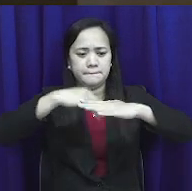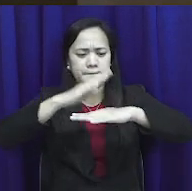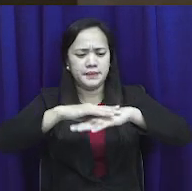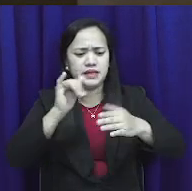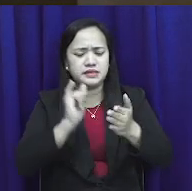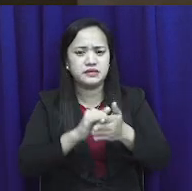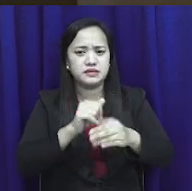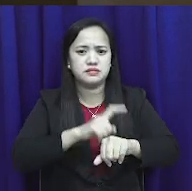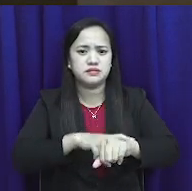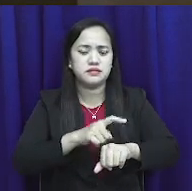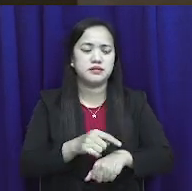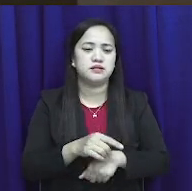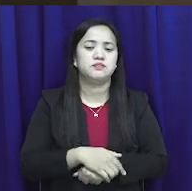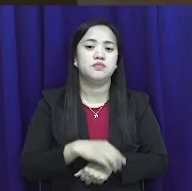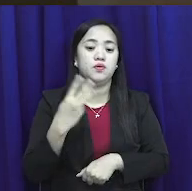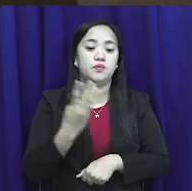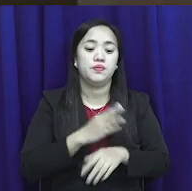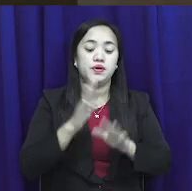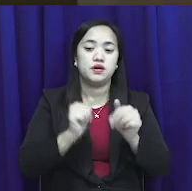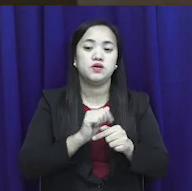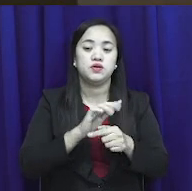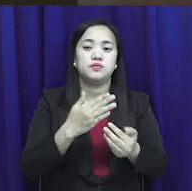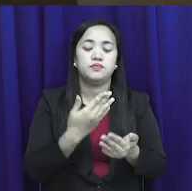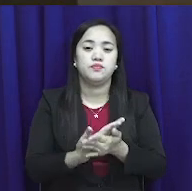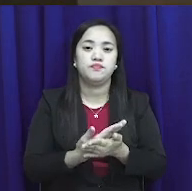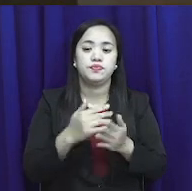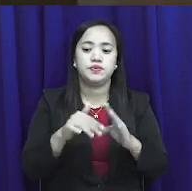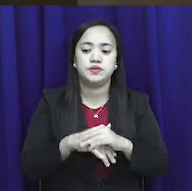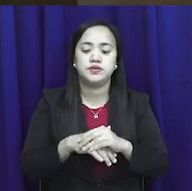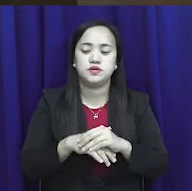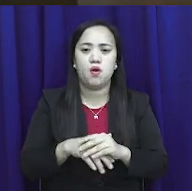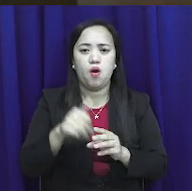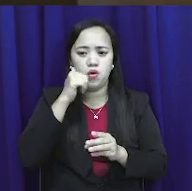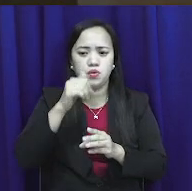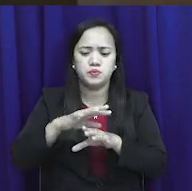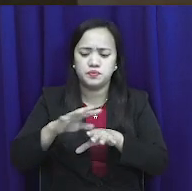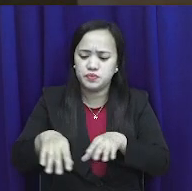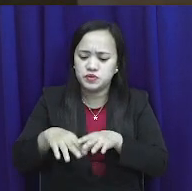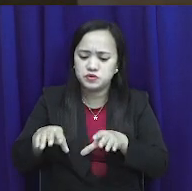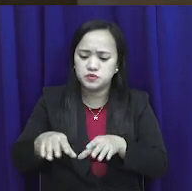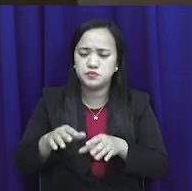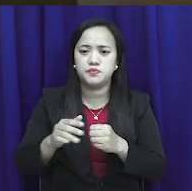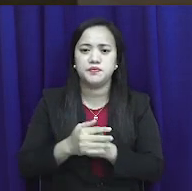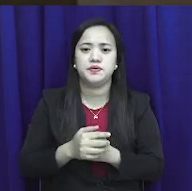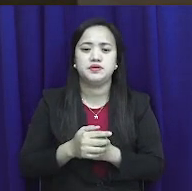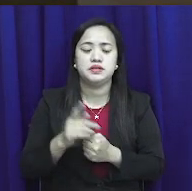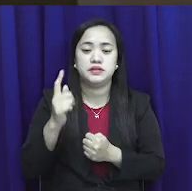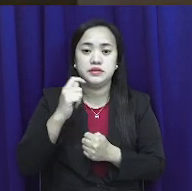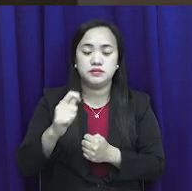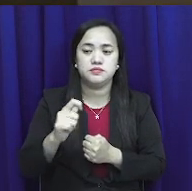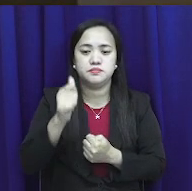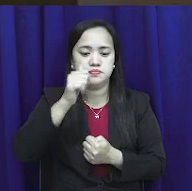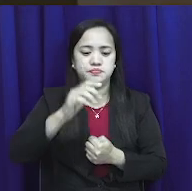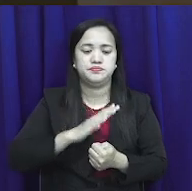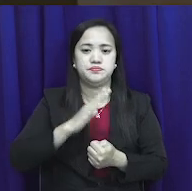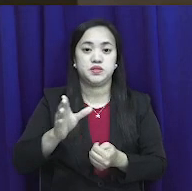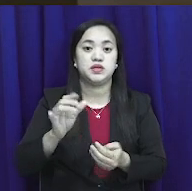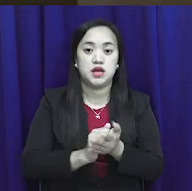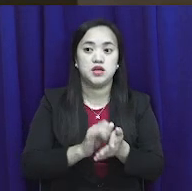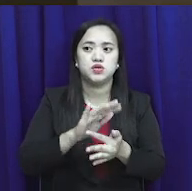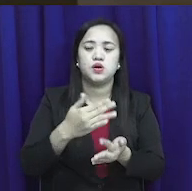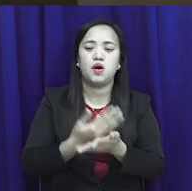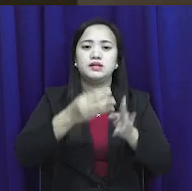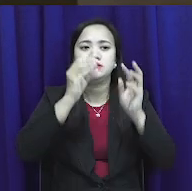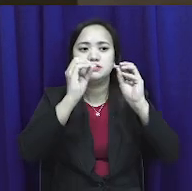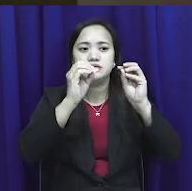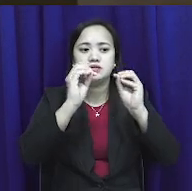magaganyak hinubog tayo sa mga gawaing bahay hinubog tayo sa mga sa mga kababaihan talagang yan ang ano eh sa mga